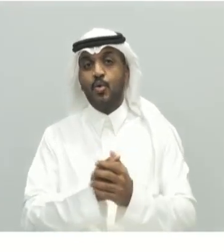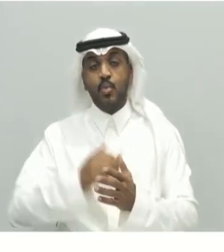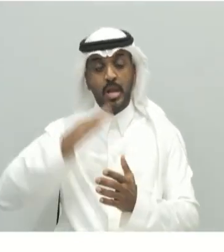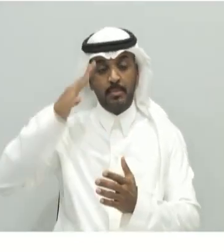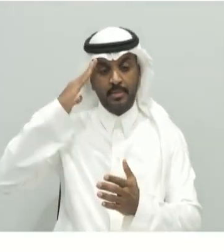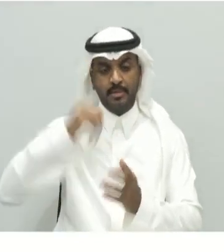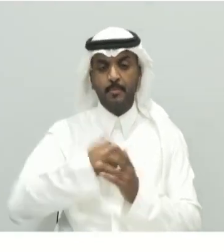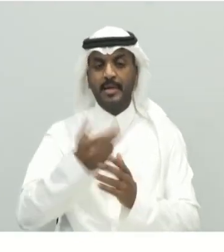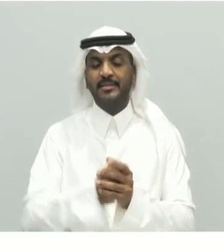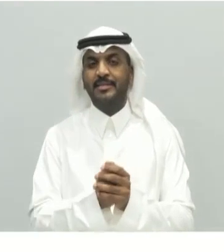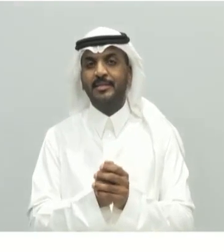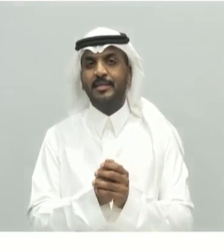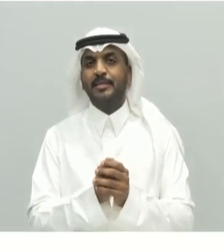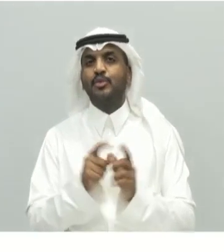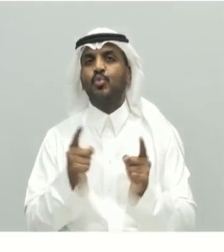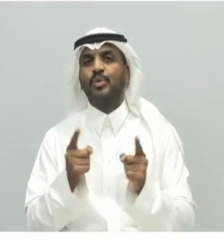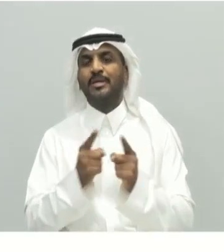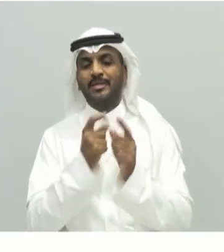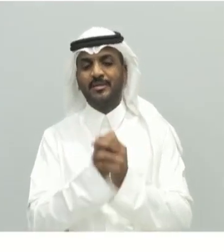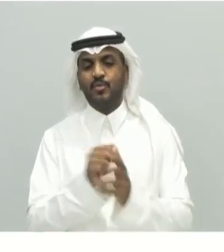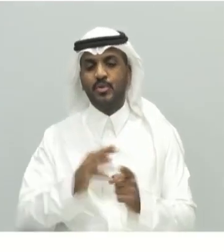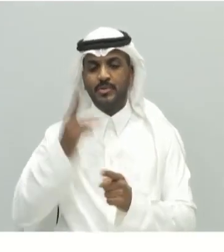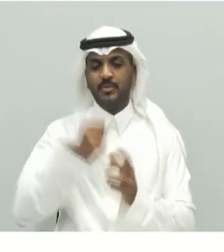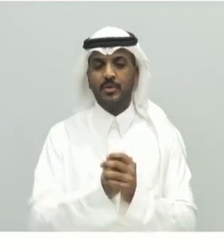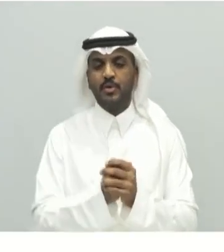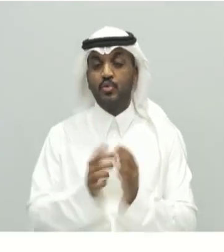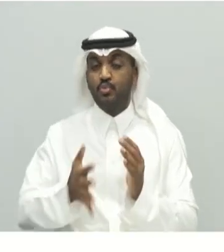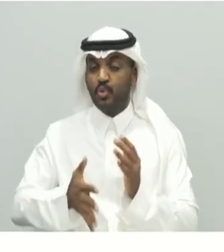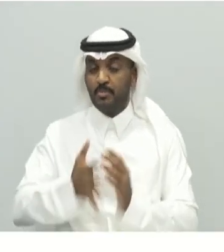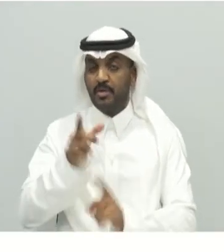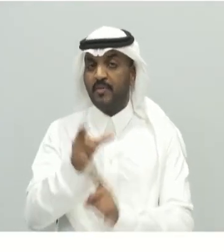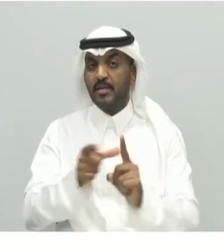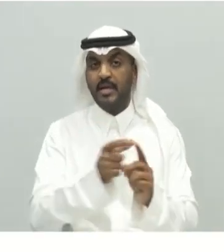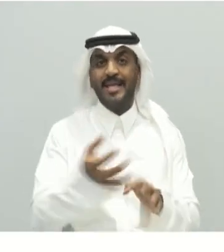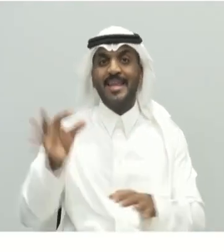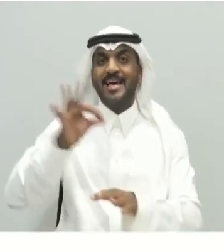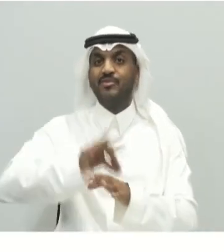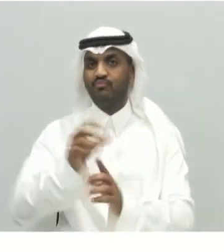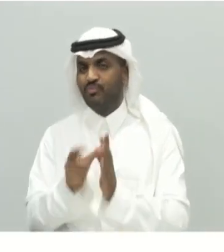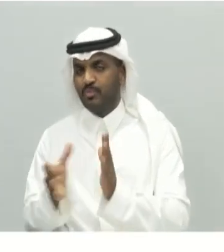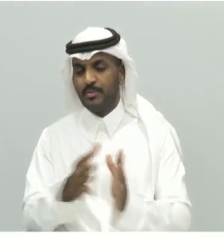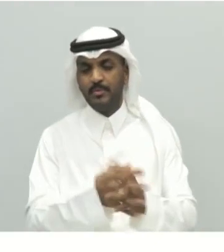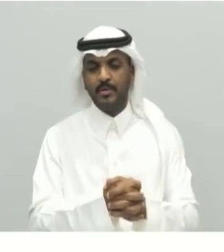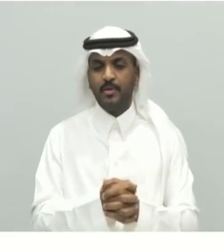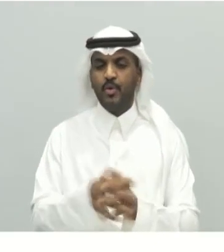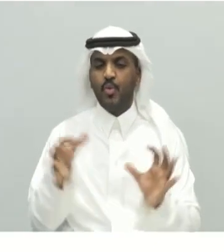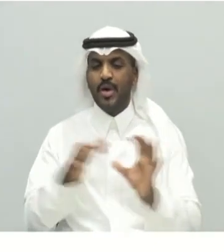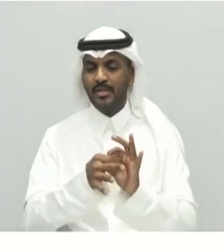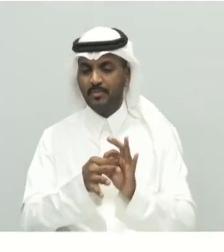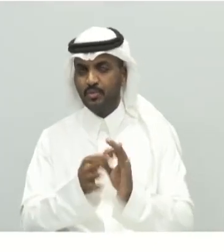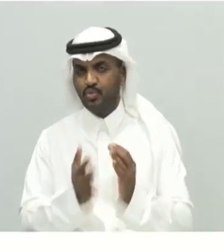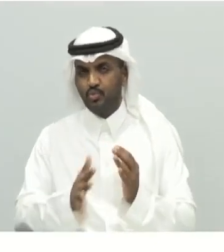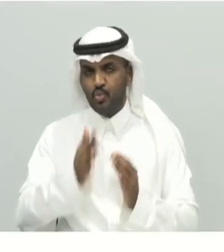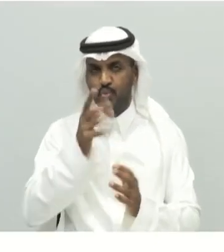السعوديه حصل نمو كبير في اعداد السكان ويرتبط نمو السكان